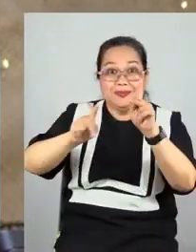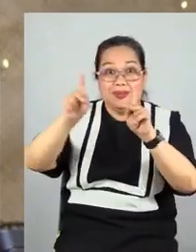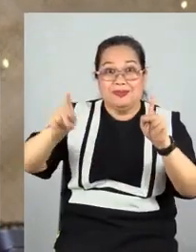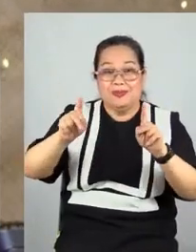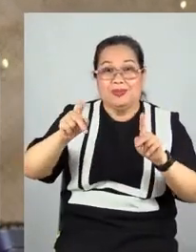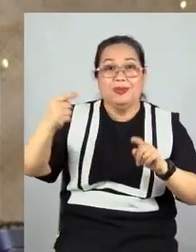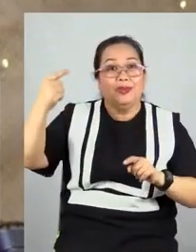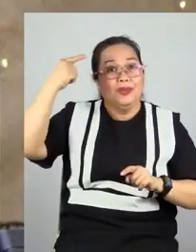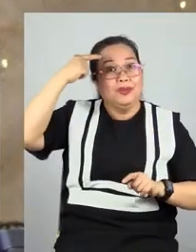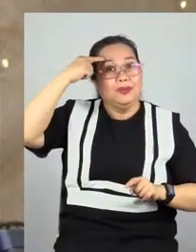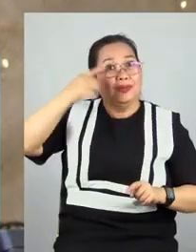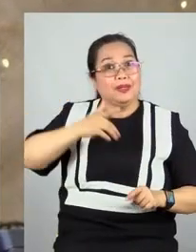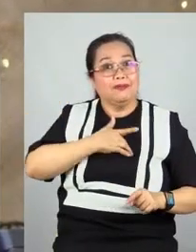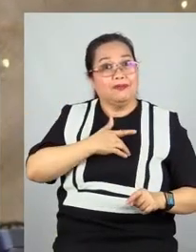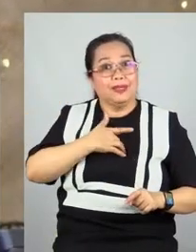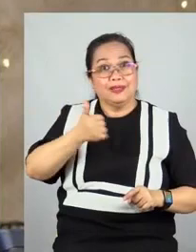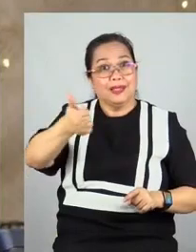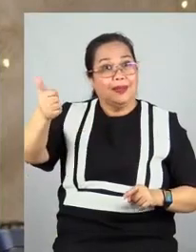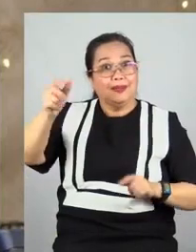Isipin nyo naman ang feelings ng iba.